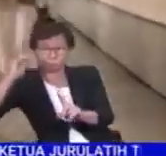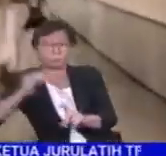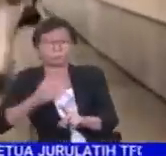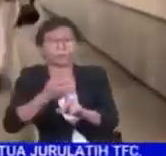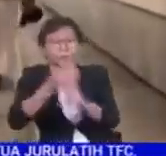hai hai